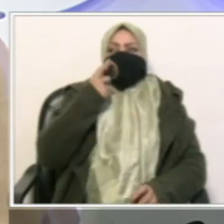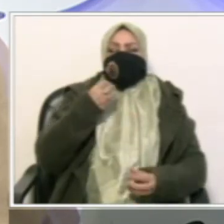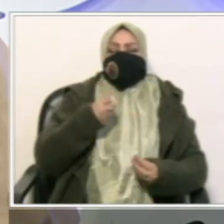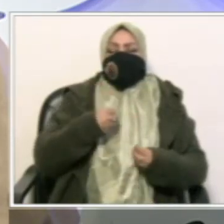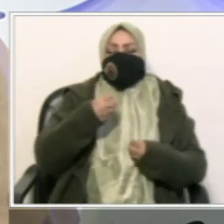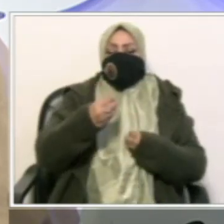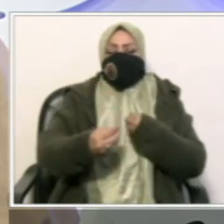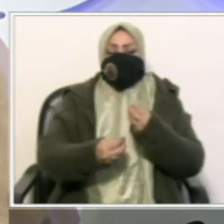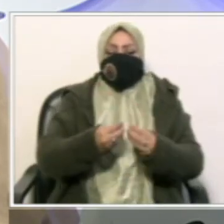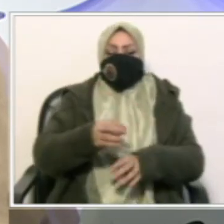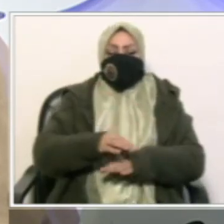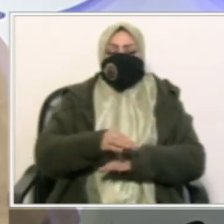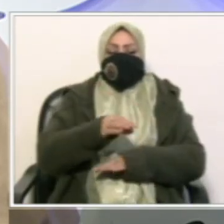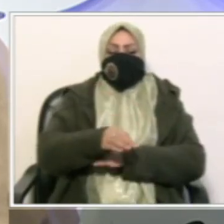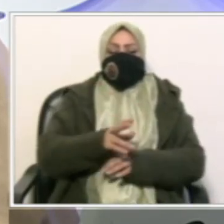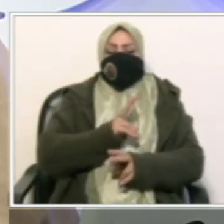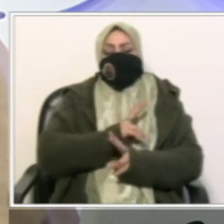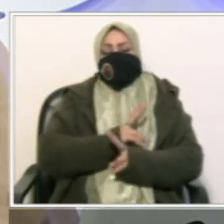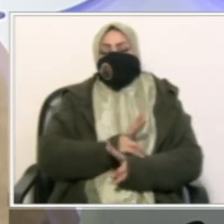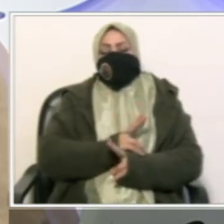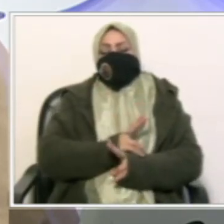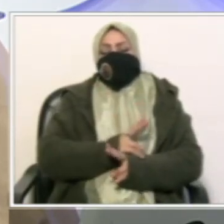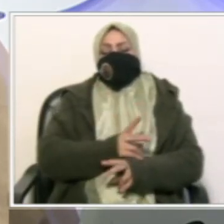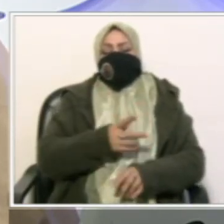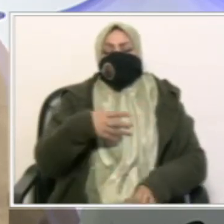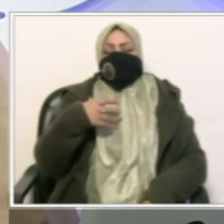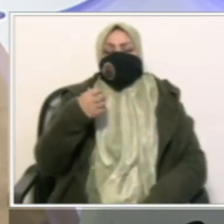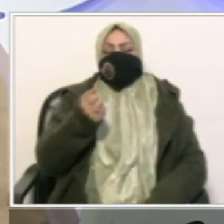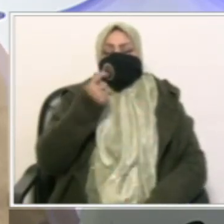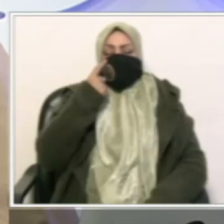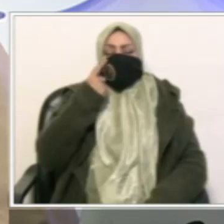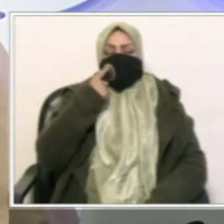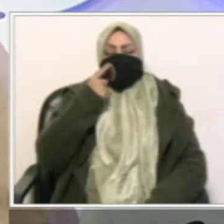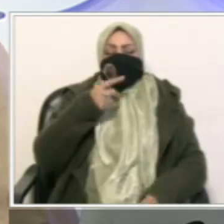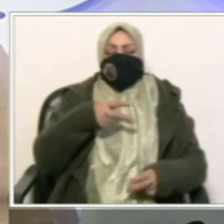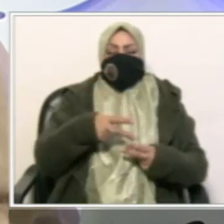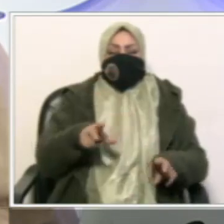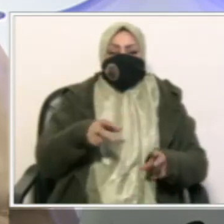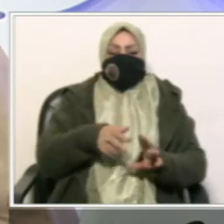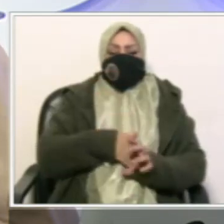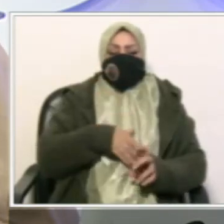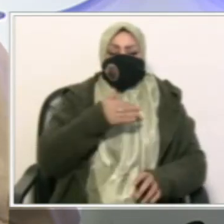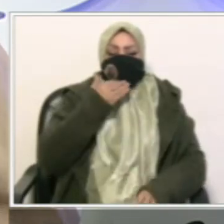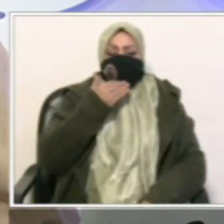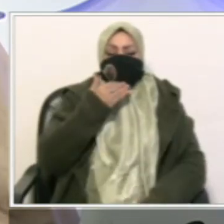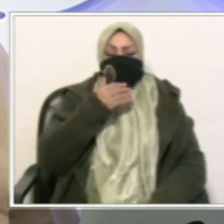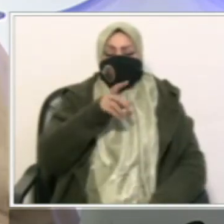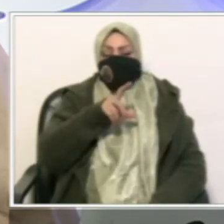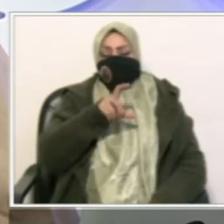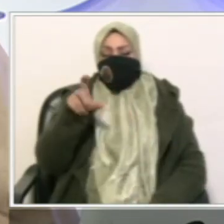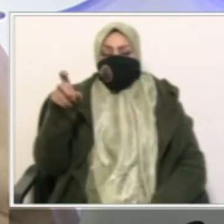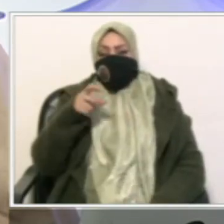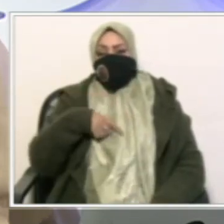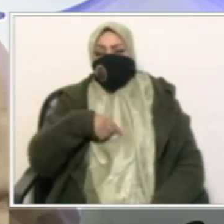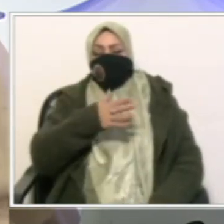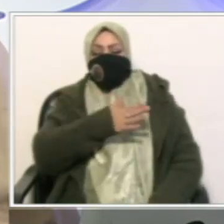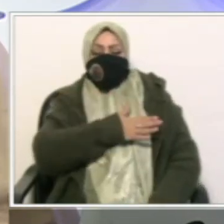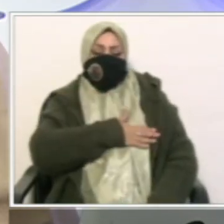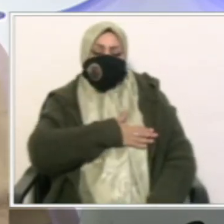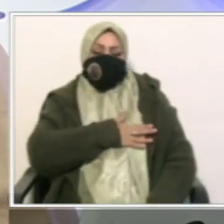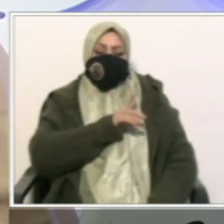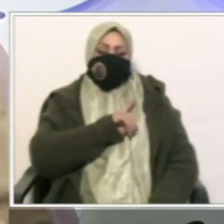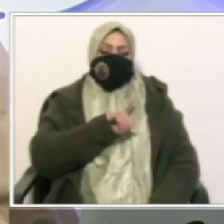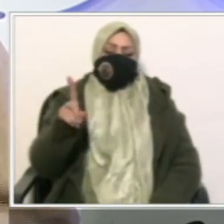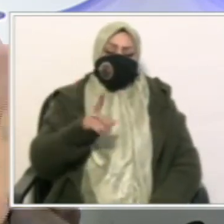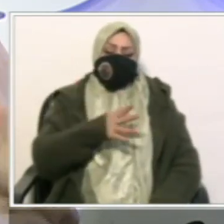من الكفاح والدفاع عن دين الله وعن وطننا وعن شعبنا، لا نمل حتى نلقى الله. لا تظنوا